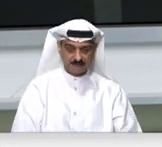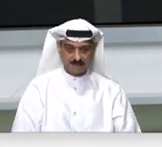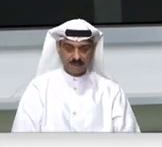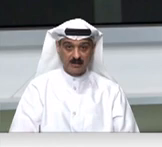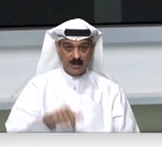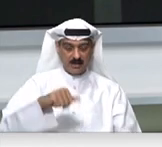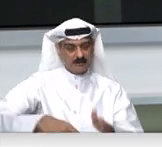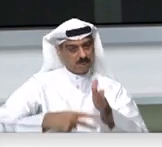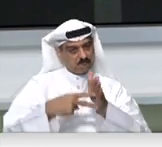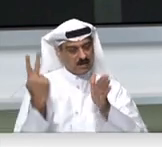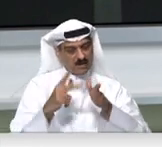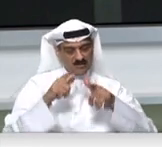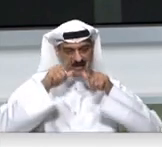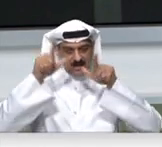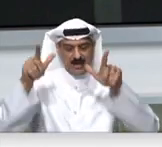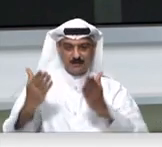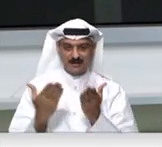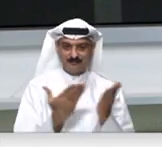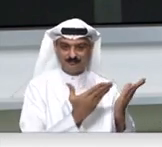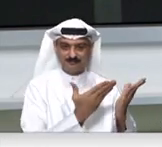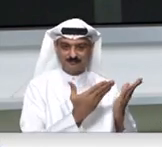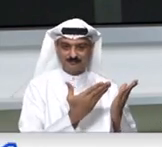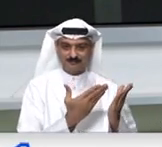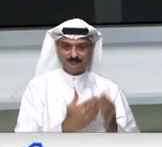تنتهي والان نعود للطرف الاخر من الاستديو لاستكمال النشره